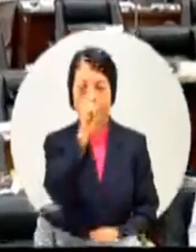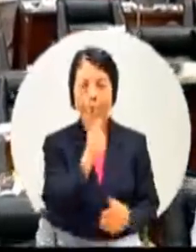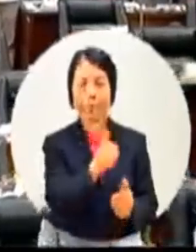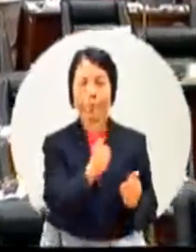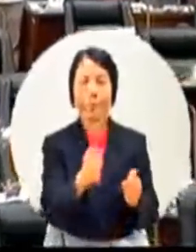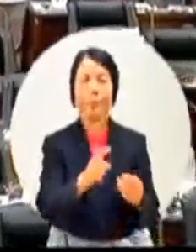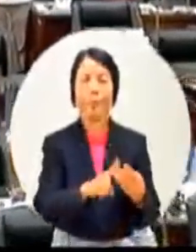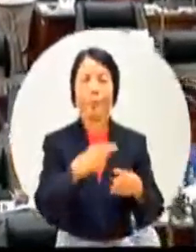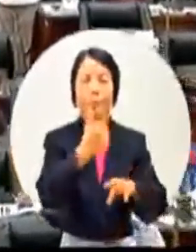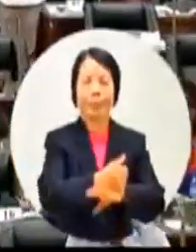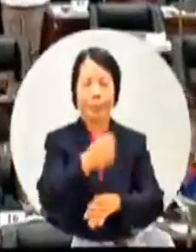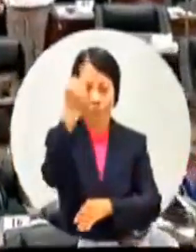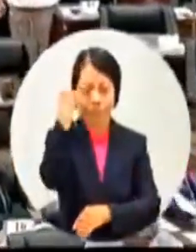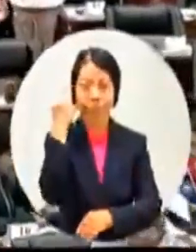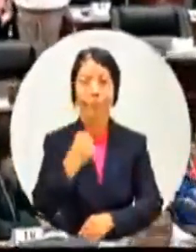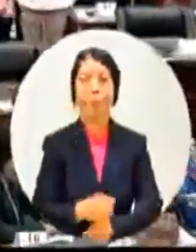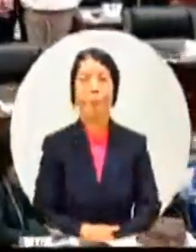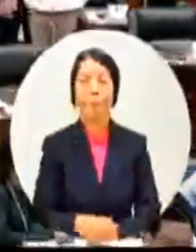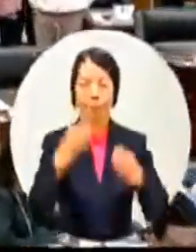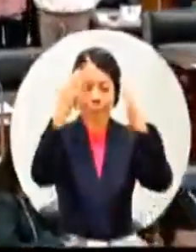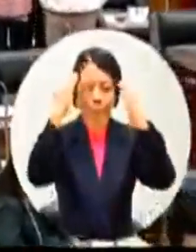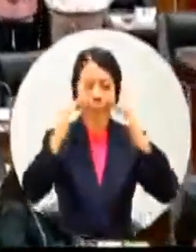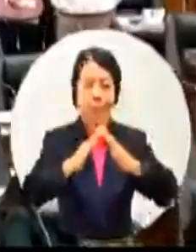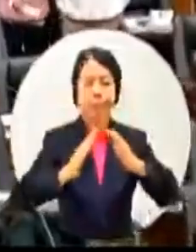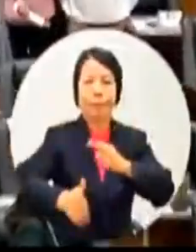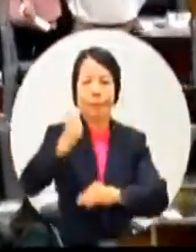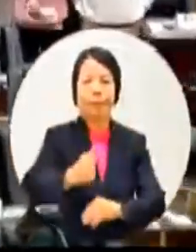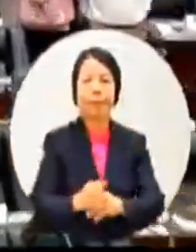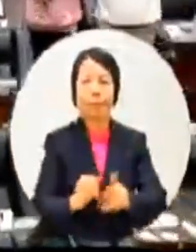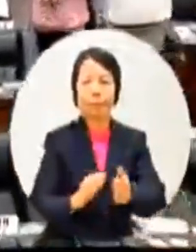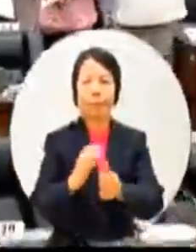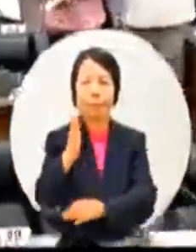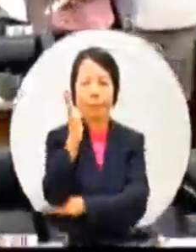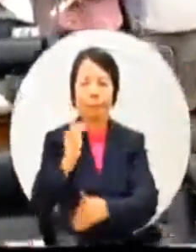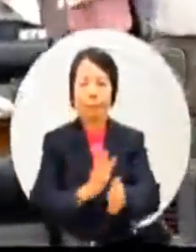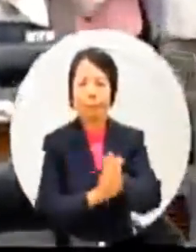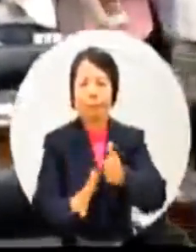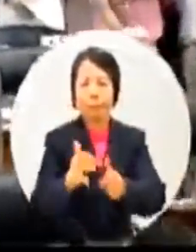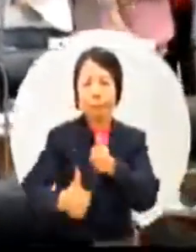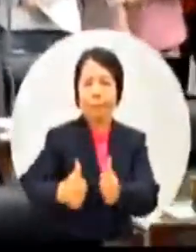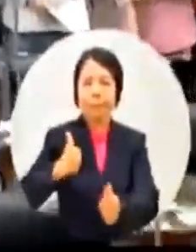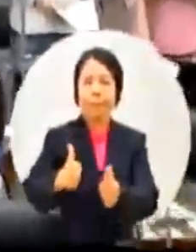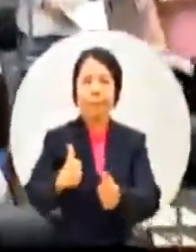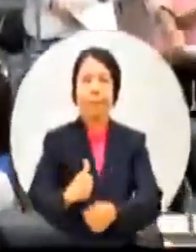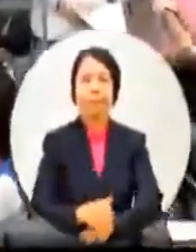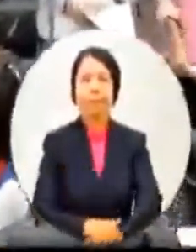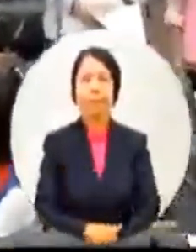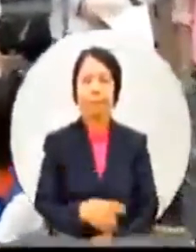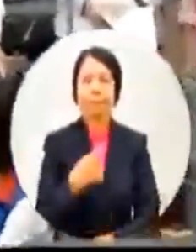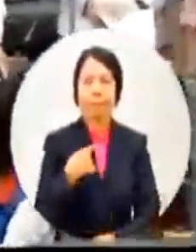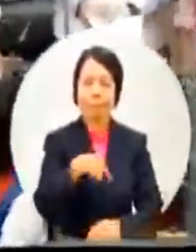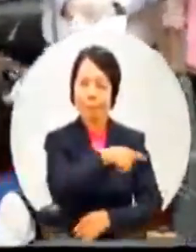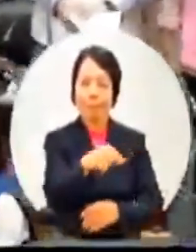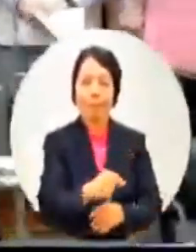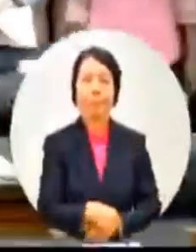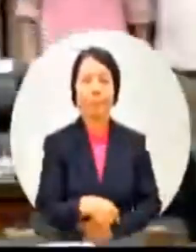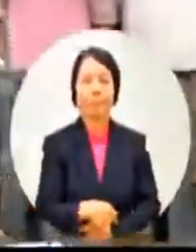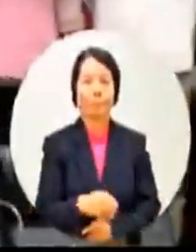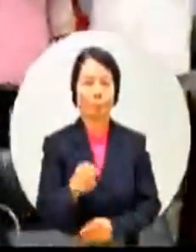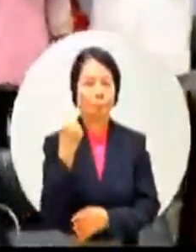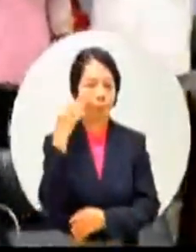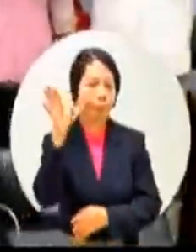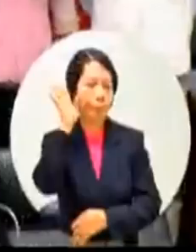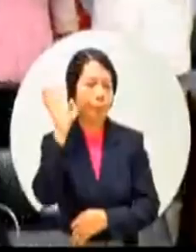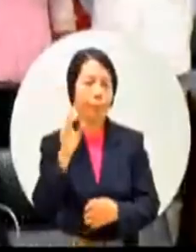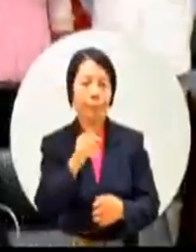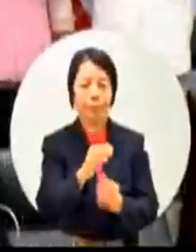市长，市府的局处所长，我们的媒体市民朋友，各位议员同仁，大家早